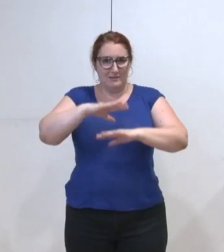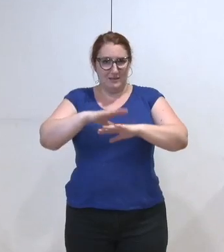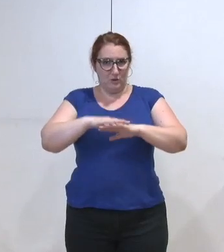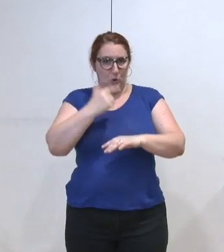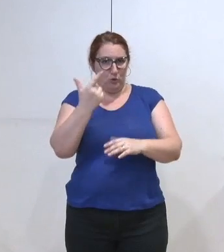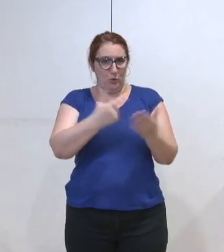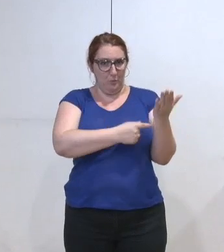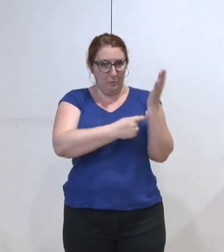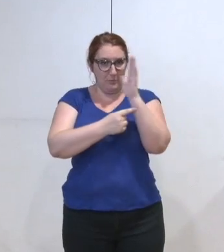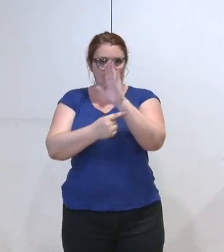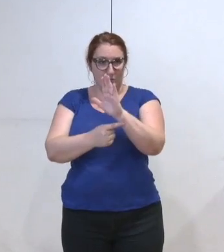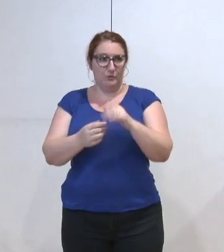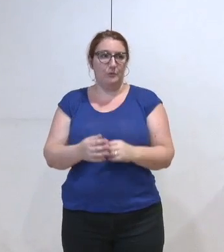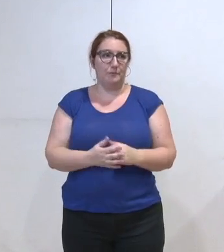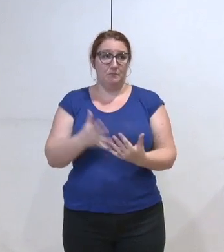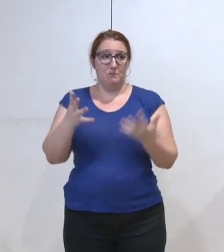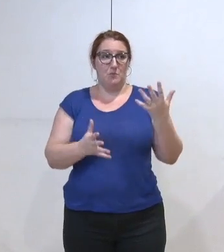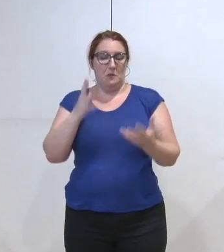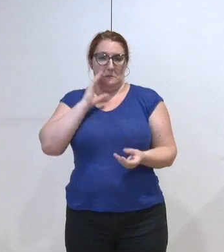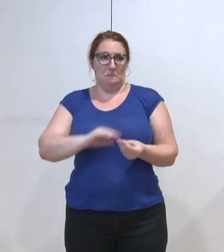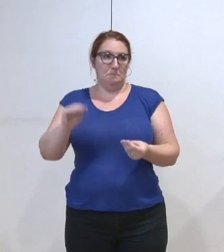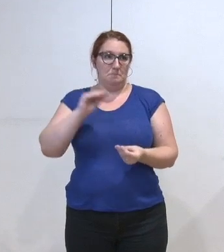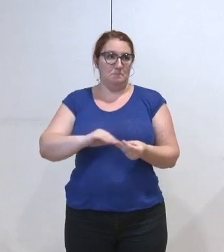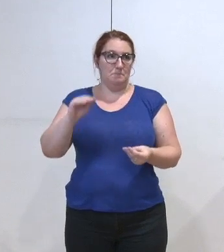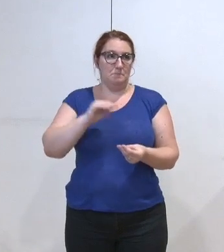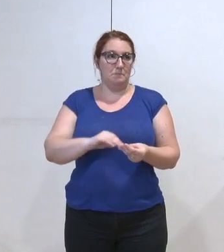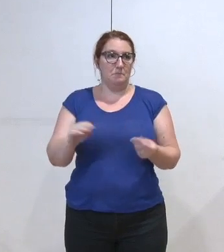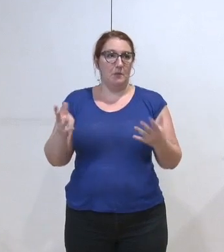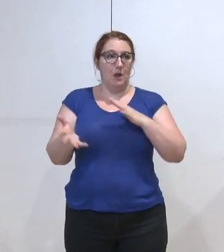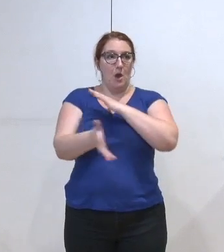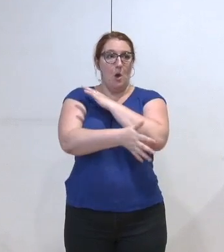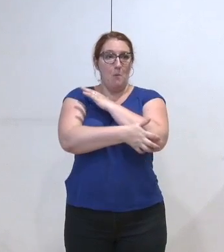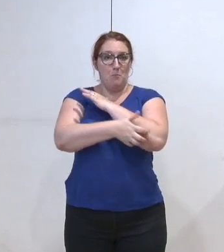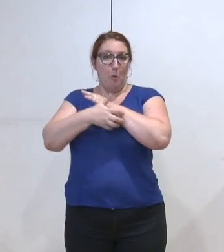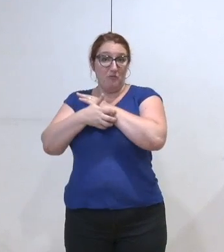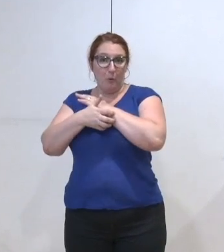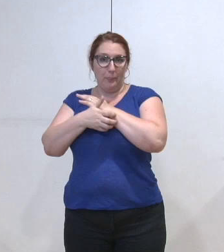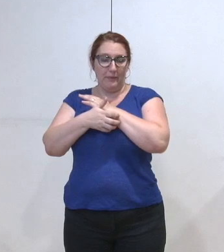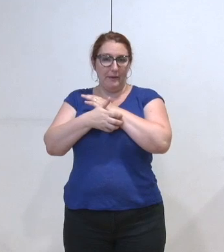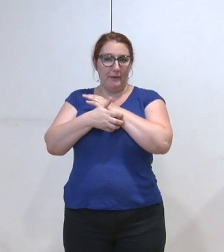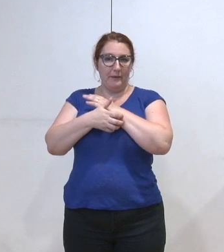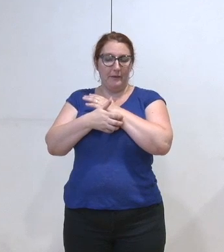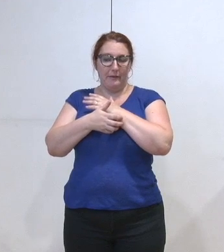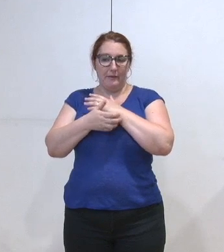et la question qui peut se poser de ce secteur de la part de pauvreté dans un secteur qui est globalement